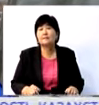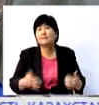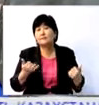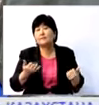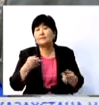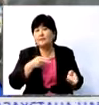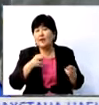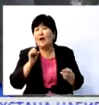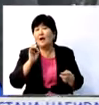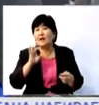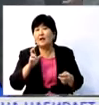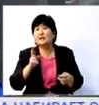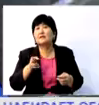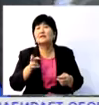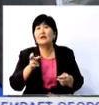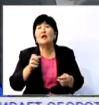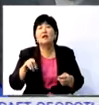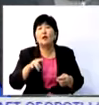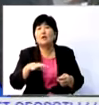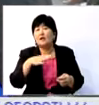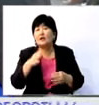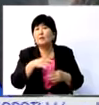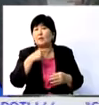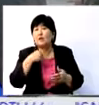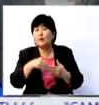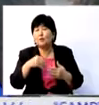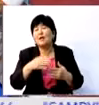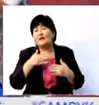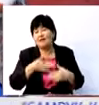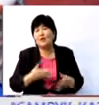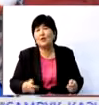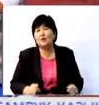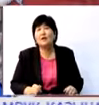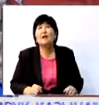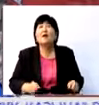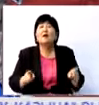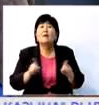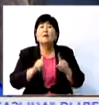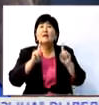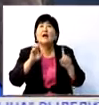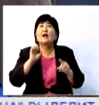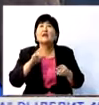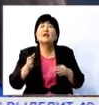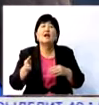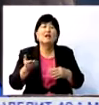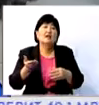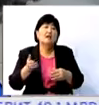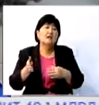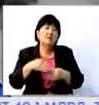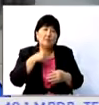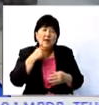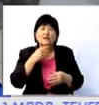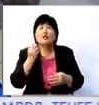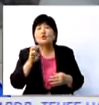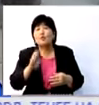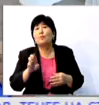Сегодня вот приехал Аральский район, всего много, рыбы, мясо покупаем, довольны. Не менее славится аральское мясо, шубат, корт и домашнее